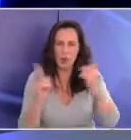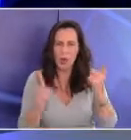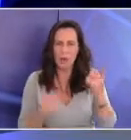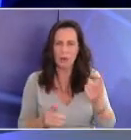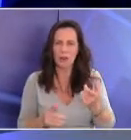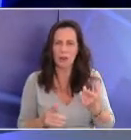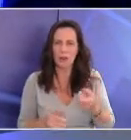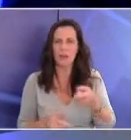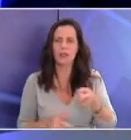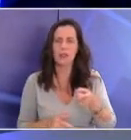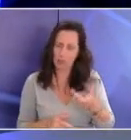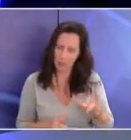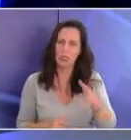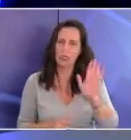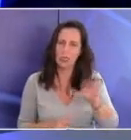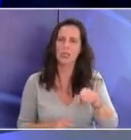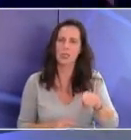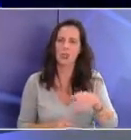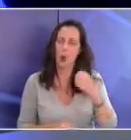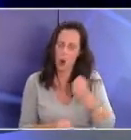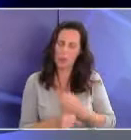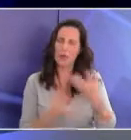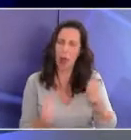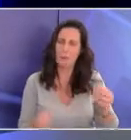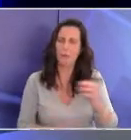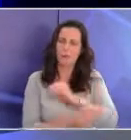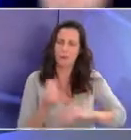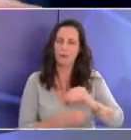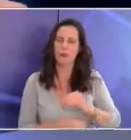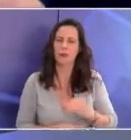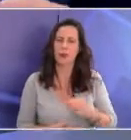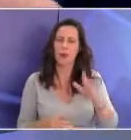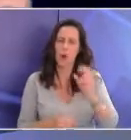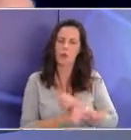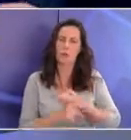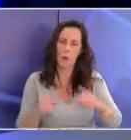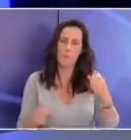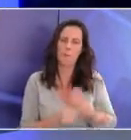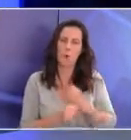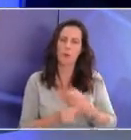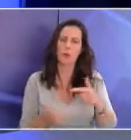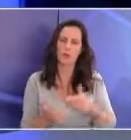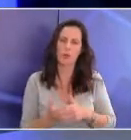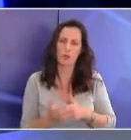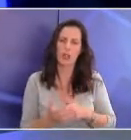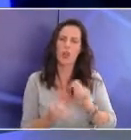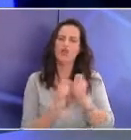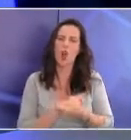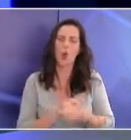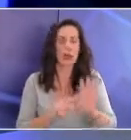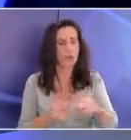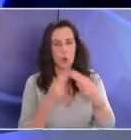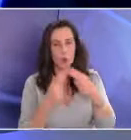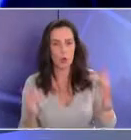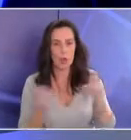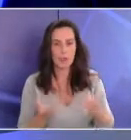לא נמצאת עליהם, סביר להניח שגם מתבצעים אחרי להם כל מיני... בליגות נוער, למשל. בדיוק, מתבצעים כל מיני פעולות כדי להטות את זה, את המשחקים לצורה